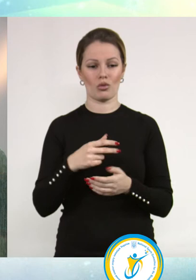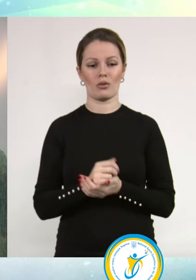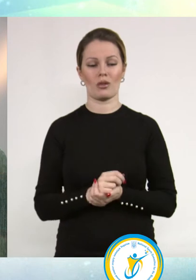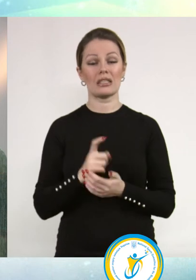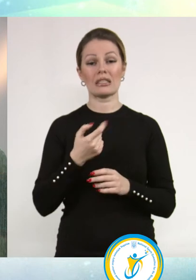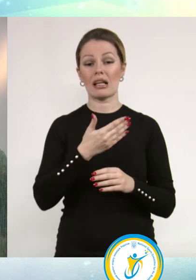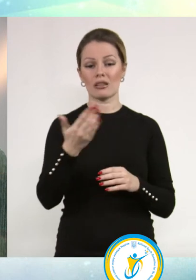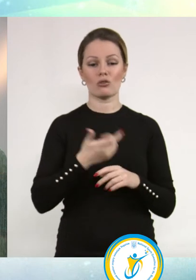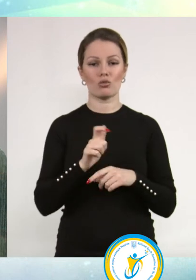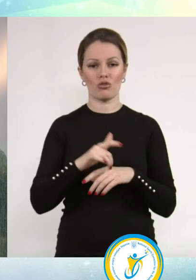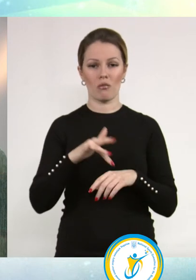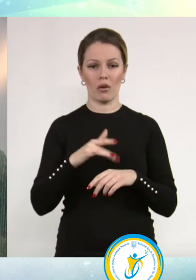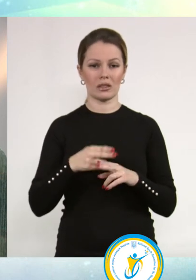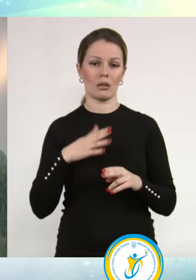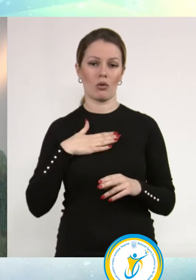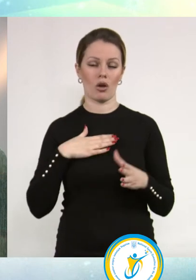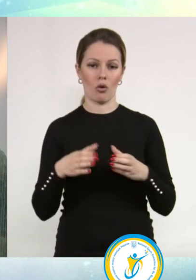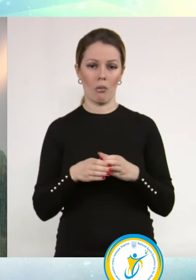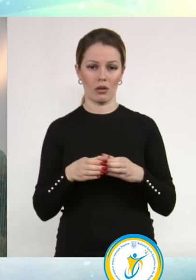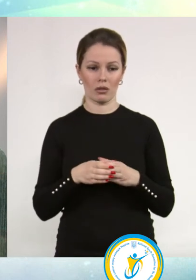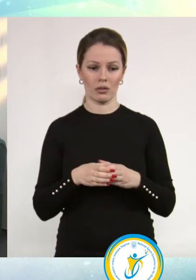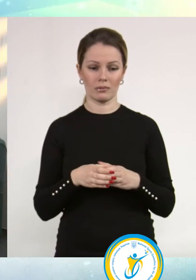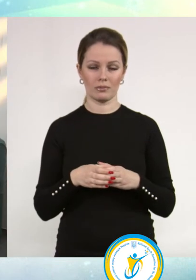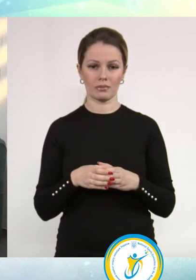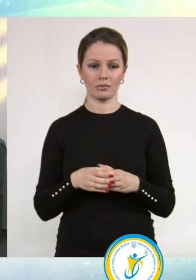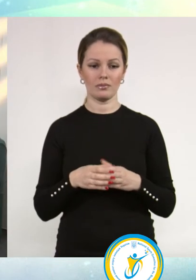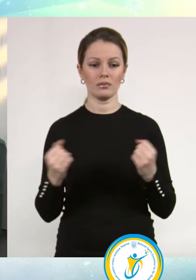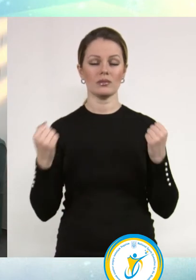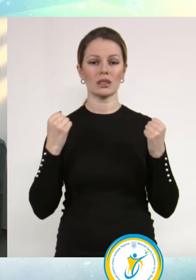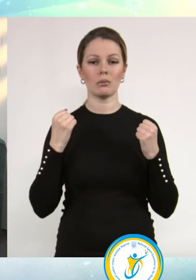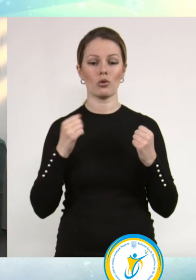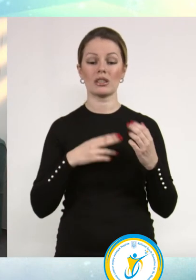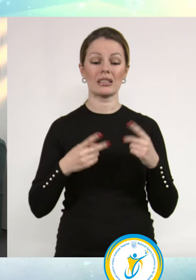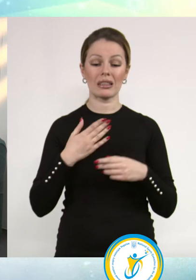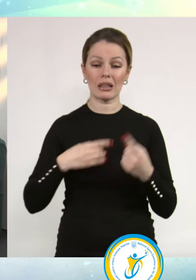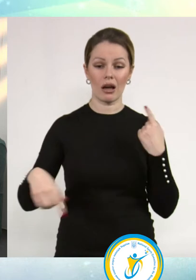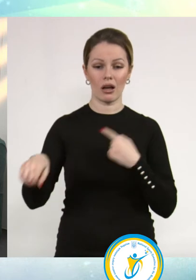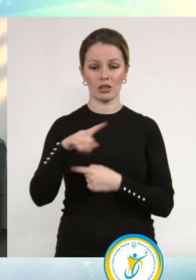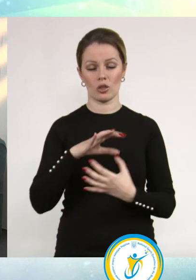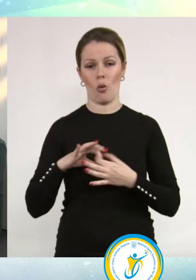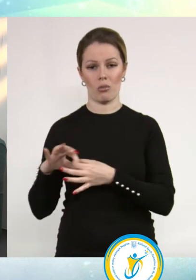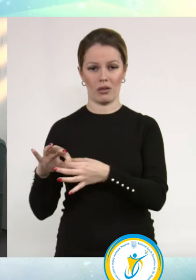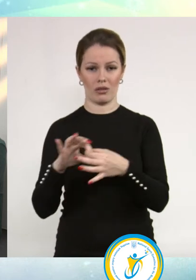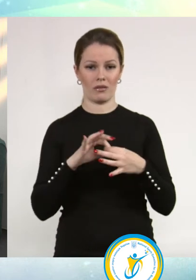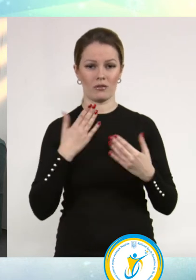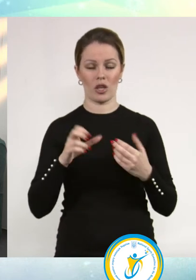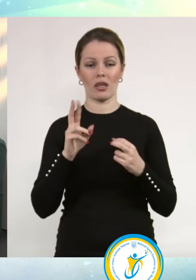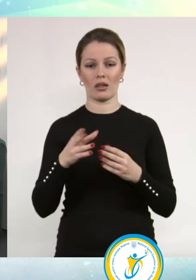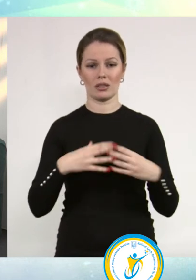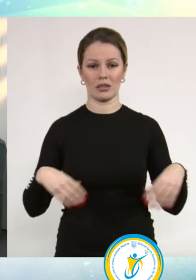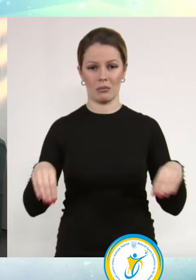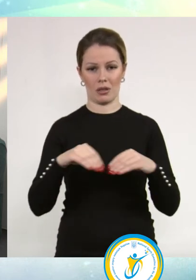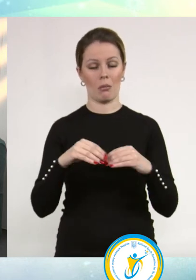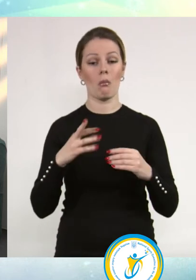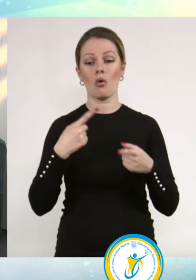них вболіваю. Це моя команда, я їх дуже люблю. Спорт нас об'єднив. Ми вже як сім'я, ми вже не можемо